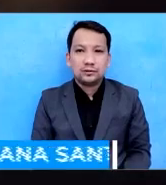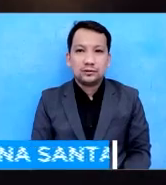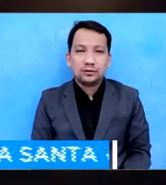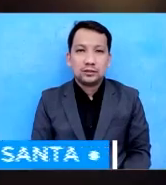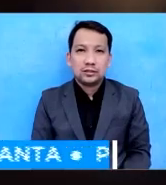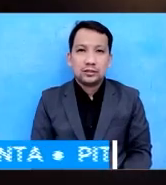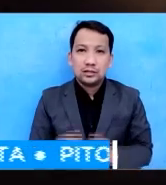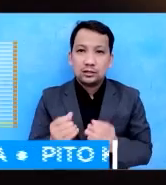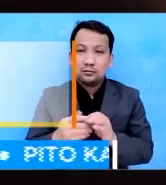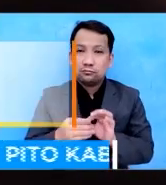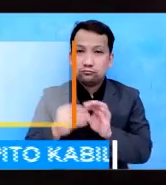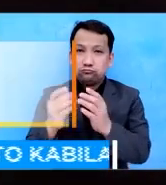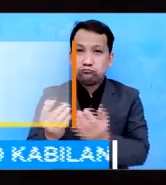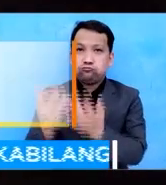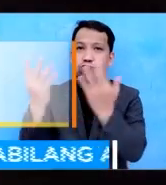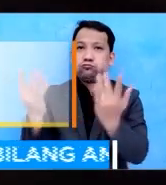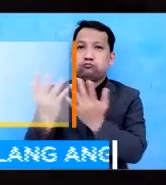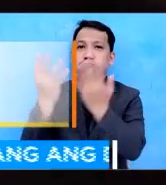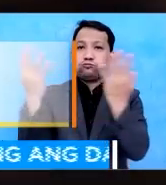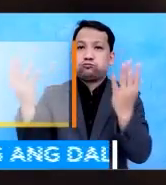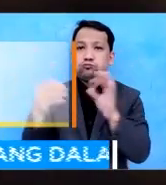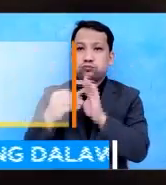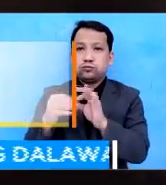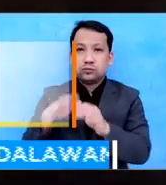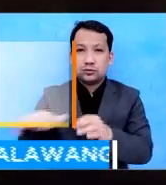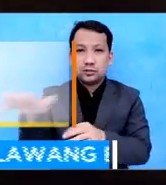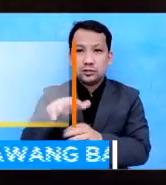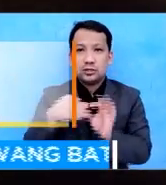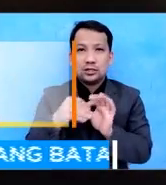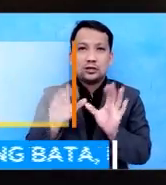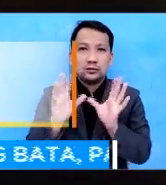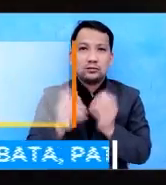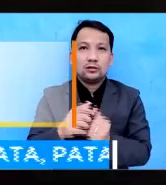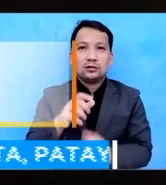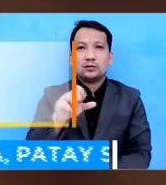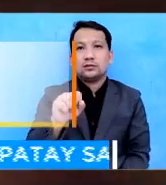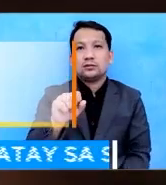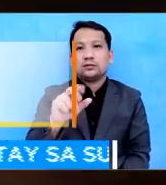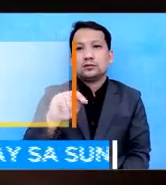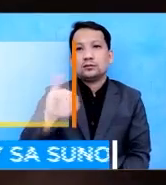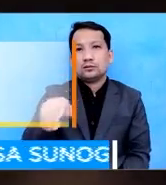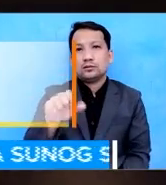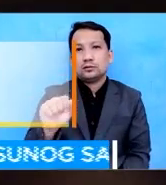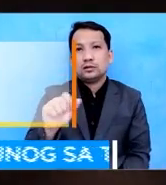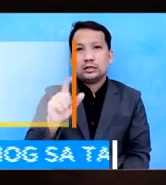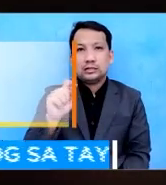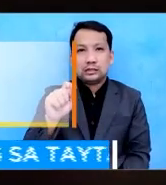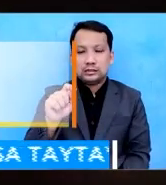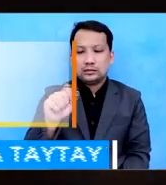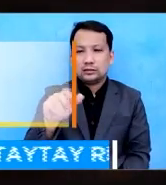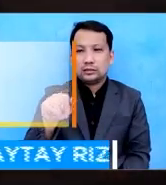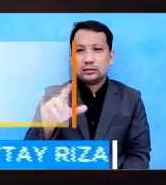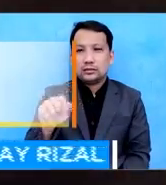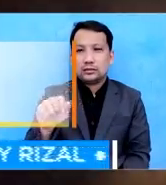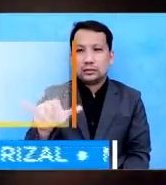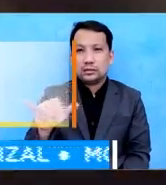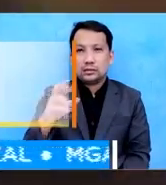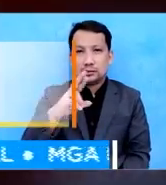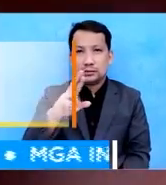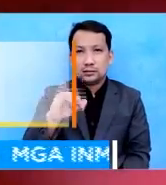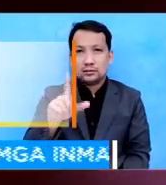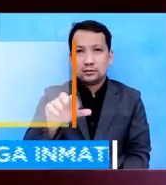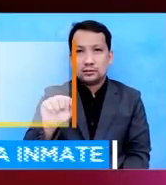Malaking apoy ang bumalot sa mga bahay na ito sa Barangay San Juan, Taytay, Rizal. Mag-aalas 10 ng gabi nitong